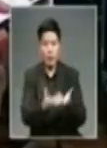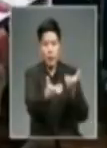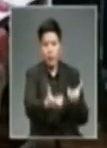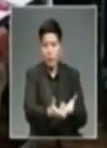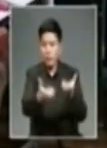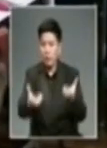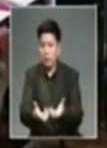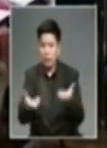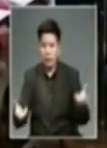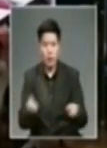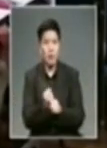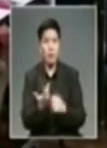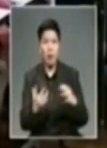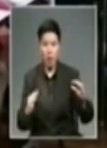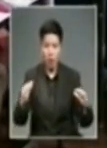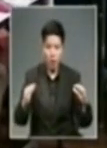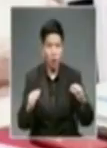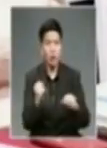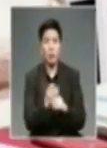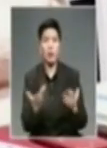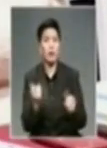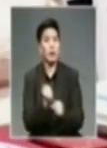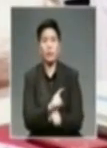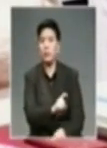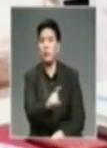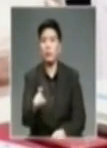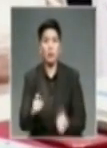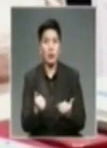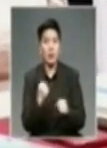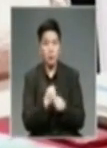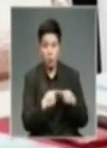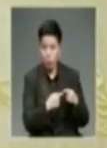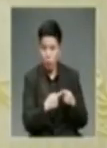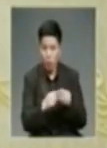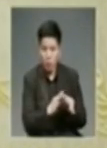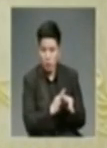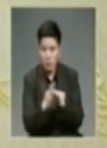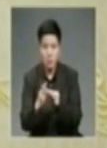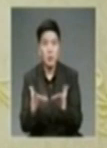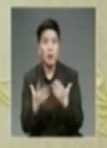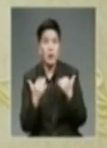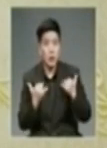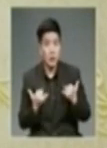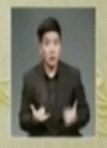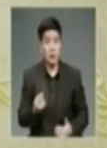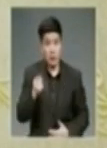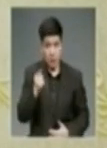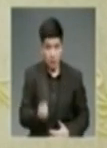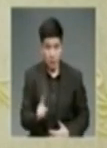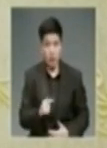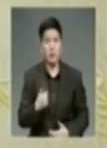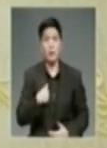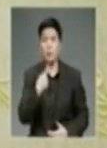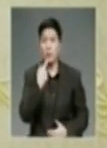นะครับคือมันถ่วงดุลกันเกินไปนะครับจนทำอะไรไม่ได้สักอย่างไม่ต่อเนื่องเชื่อมโยงซึ่งในความจริงแล้วนั้นทั้งหมดที่เ